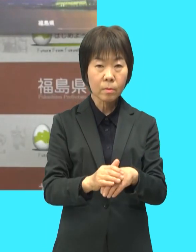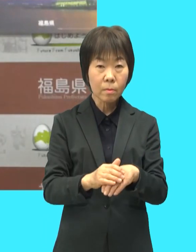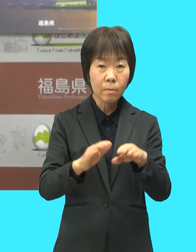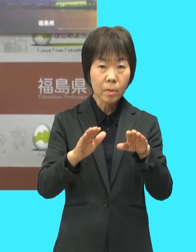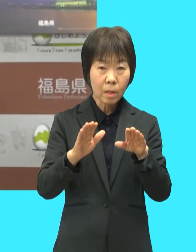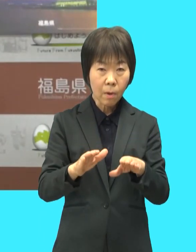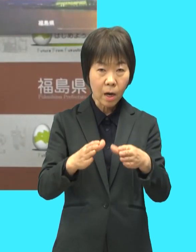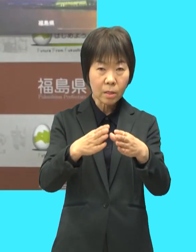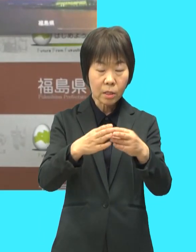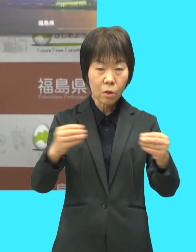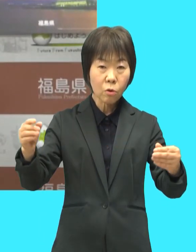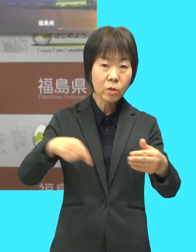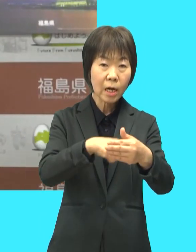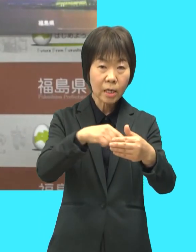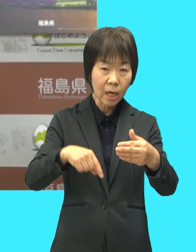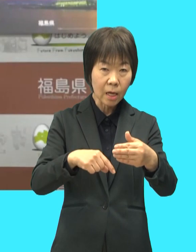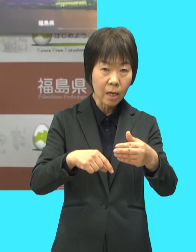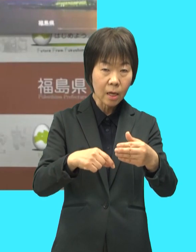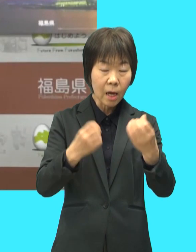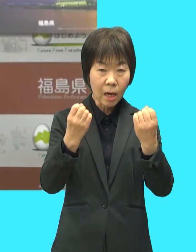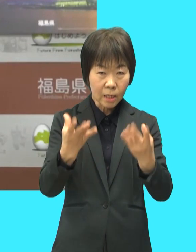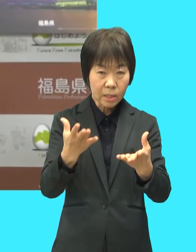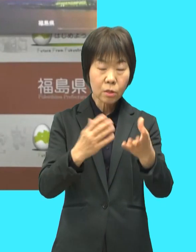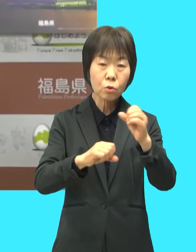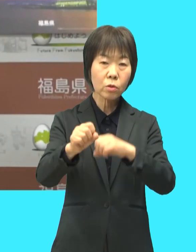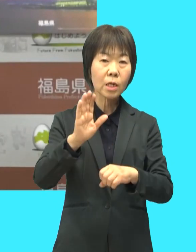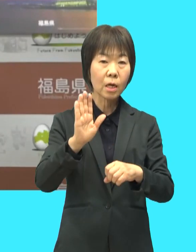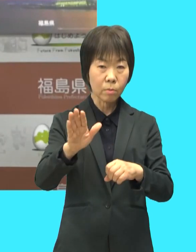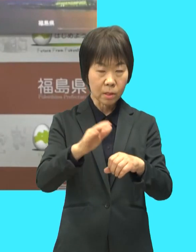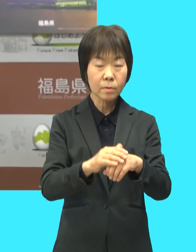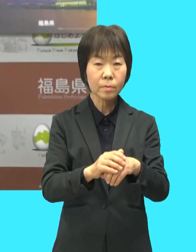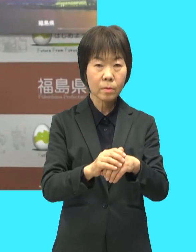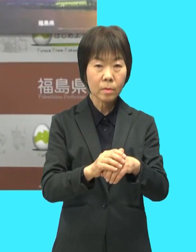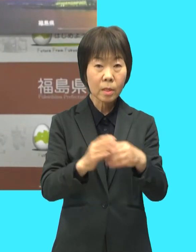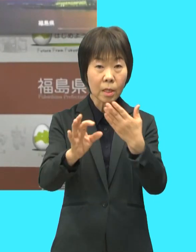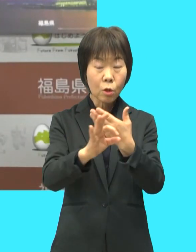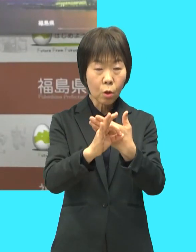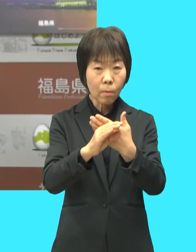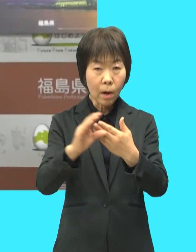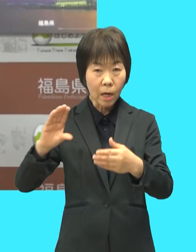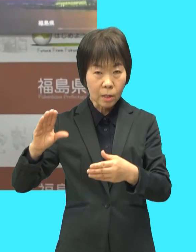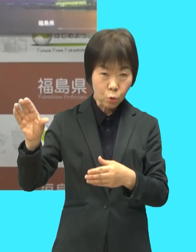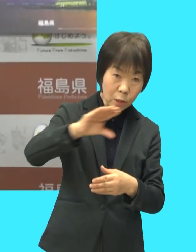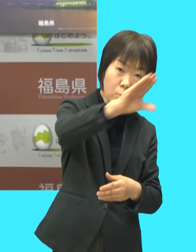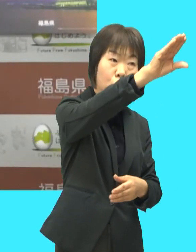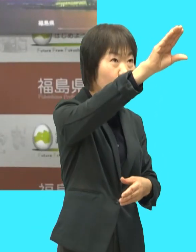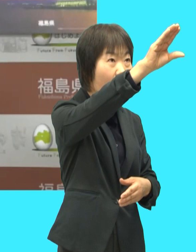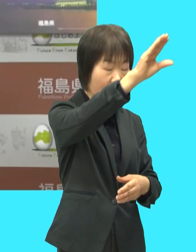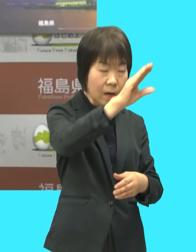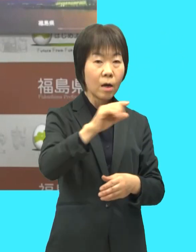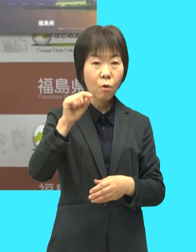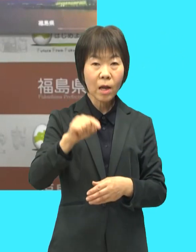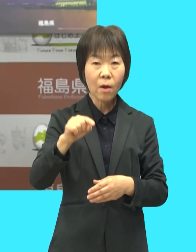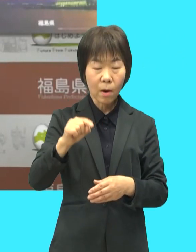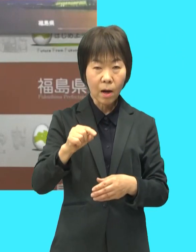今日本の中でさまざまな新しい動きがございます。例えば空飛ぶ車、これは比較